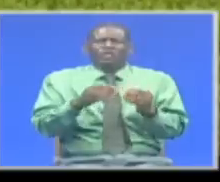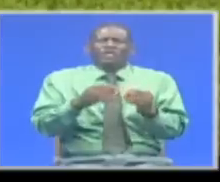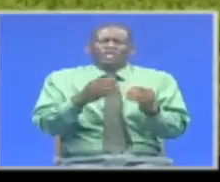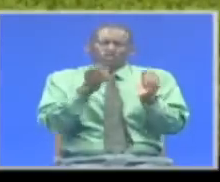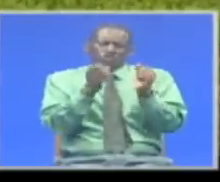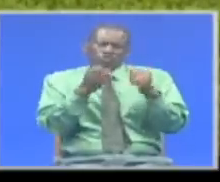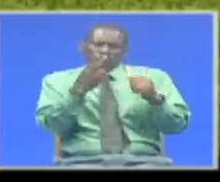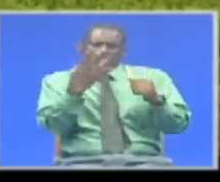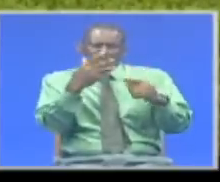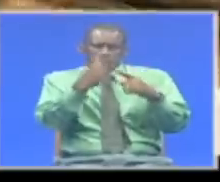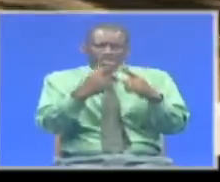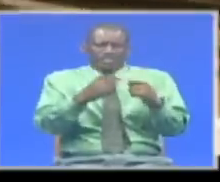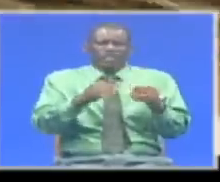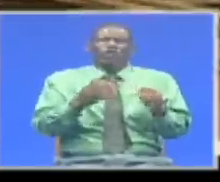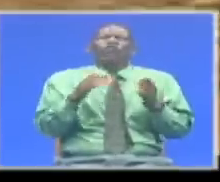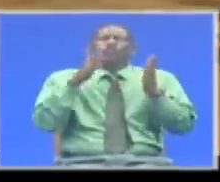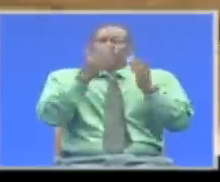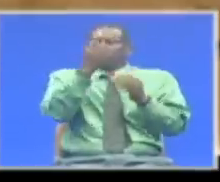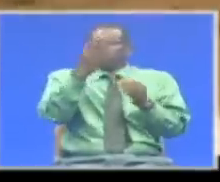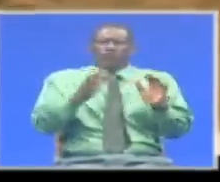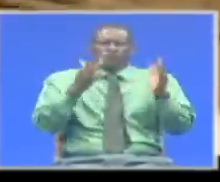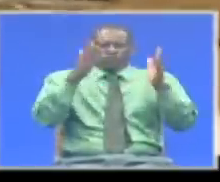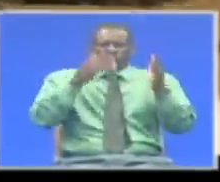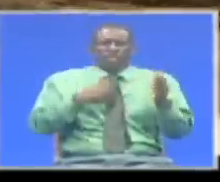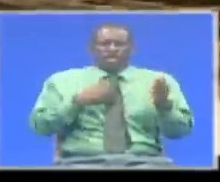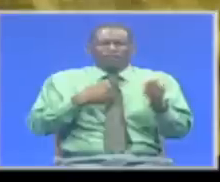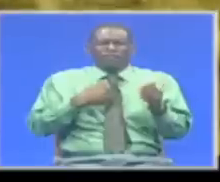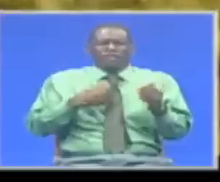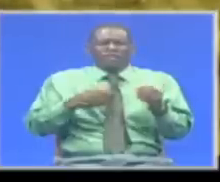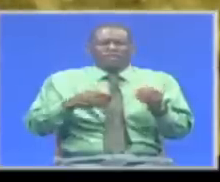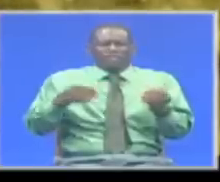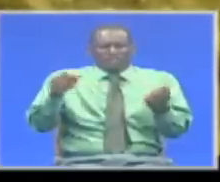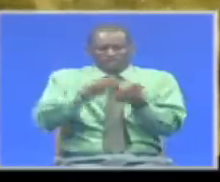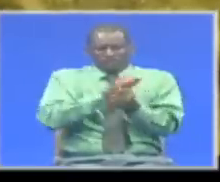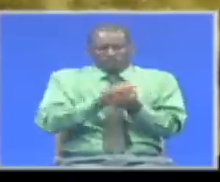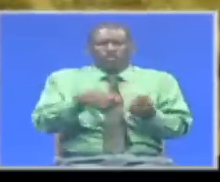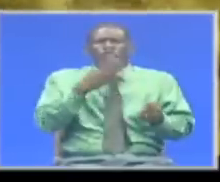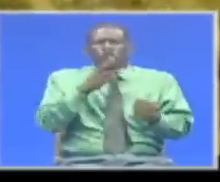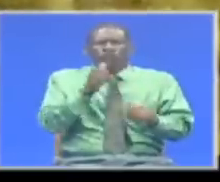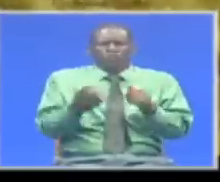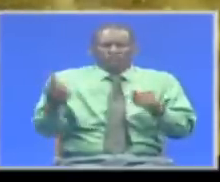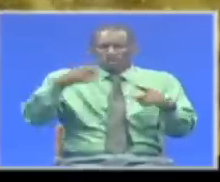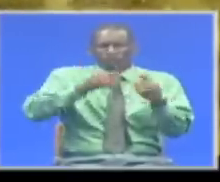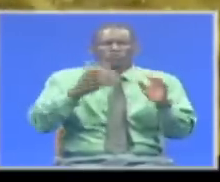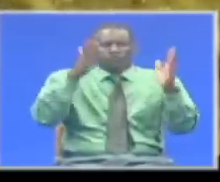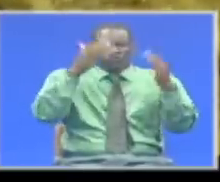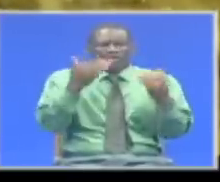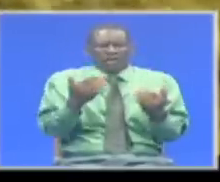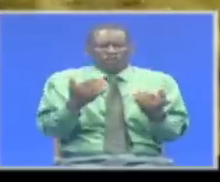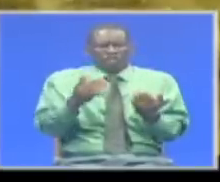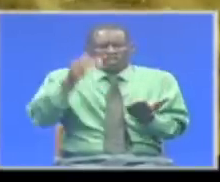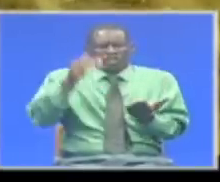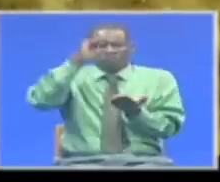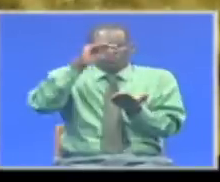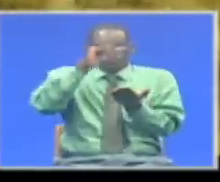development, agricultural activity, and a booming trade in timber. The water that runs from it is now increasingly less